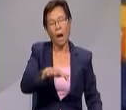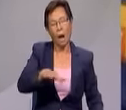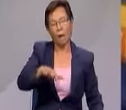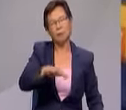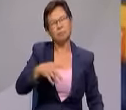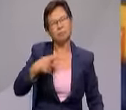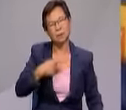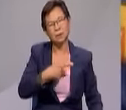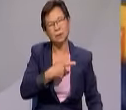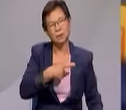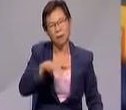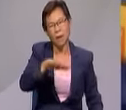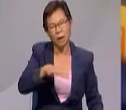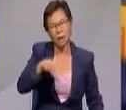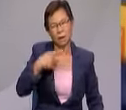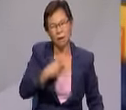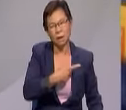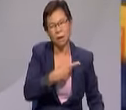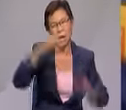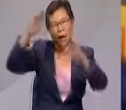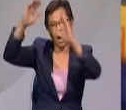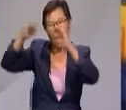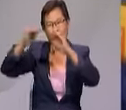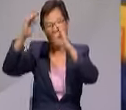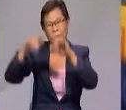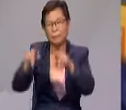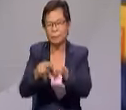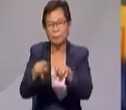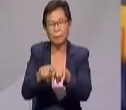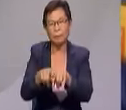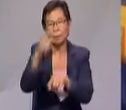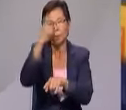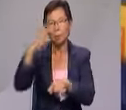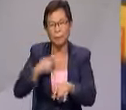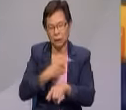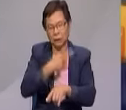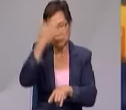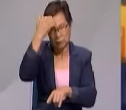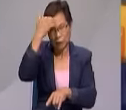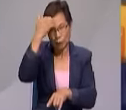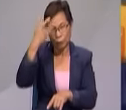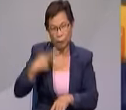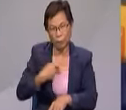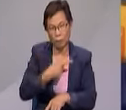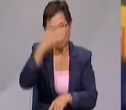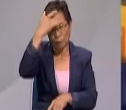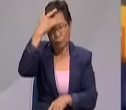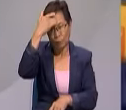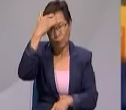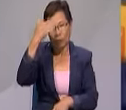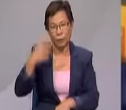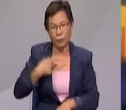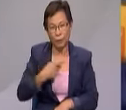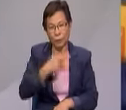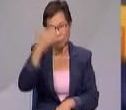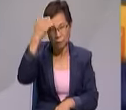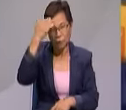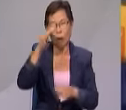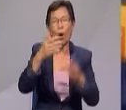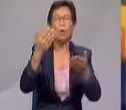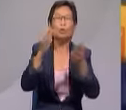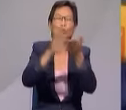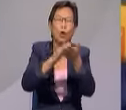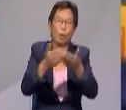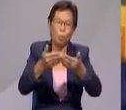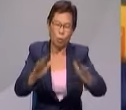kita apa mengharapkan yang samalah. Pasal apa kita tahu sekarang ni ibu bapa baru buka sekolah kan.